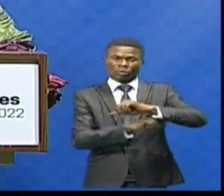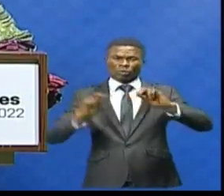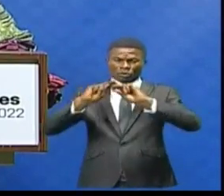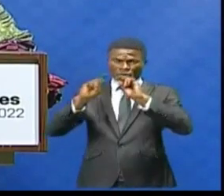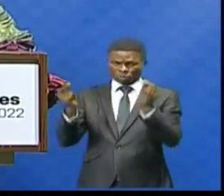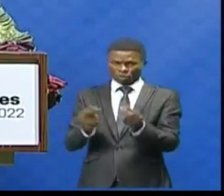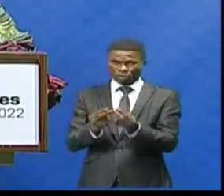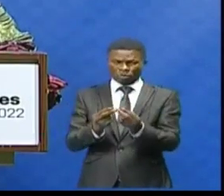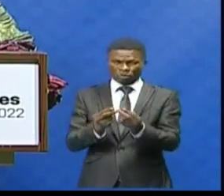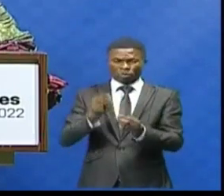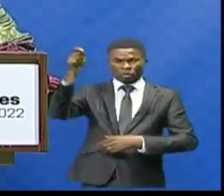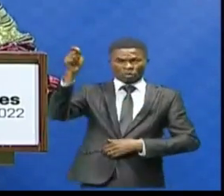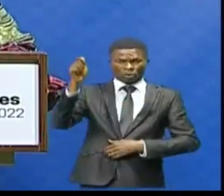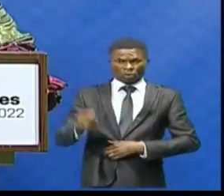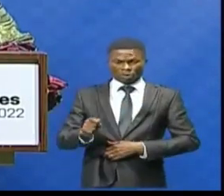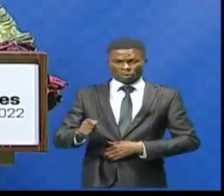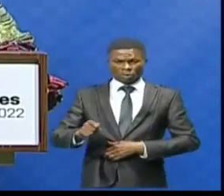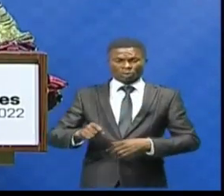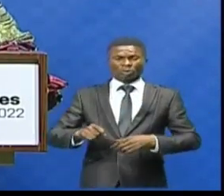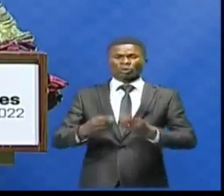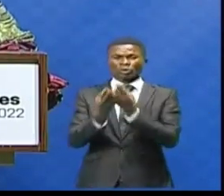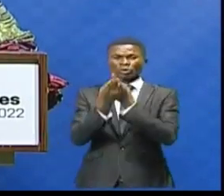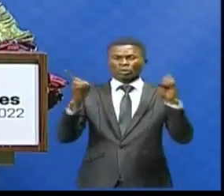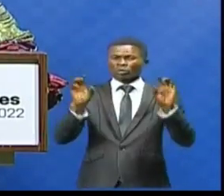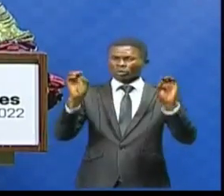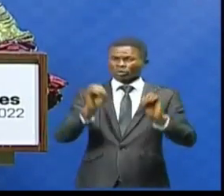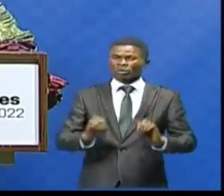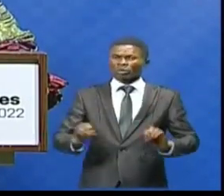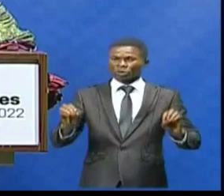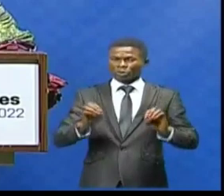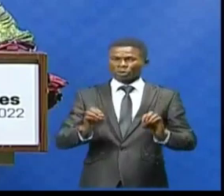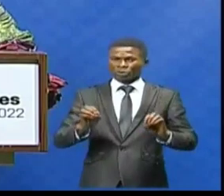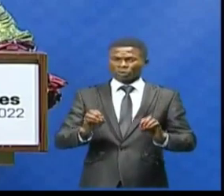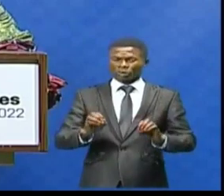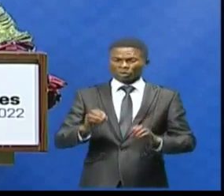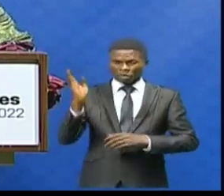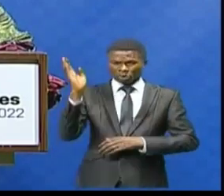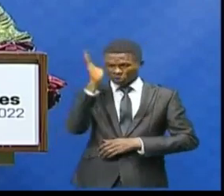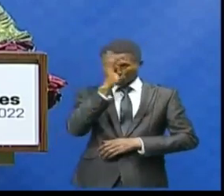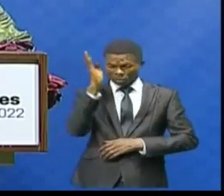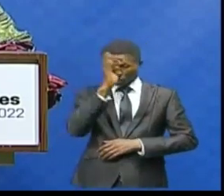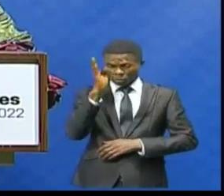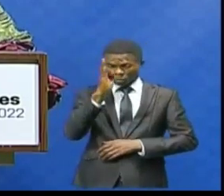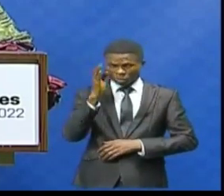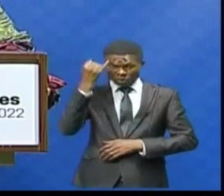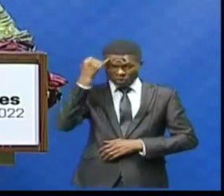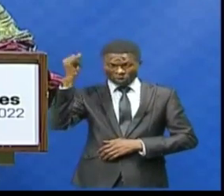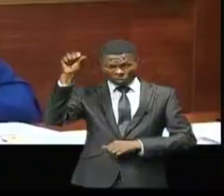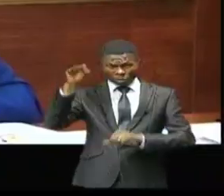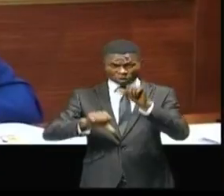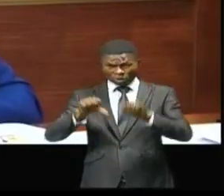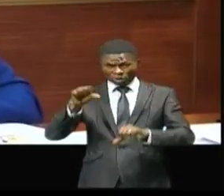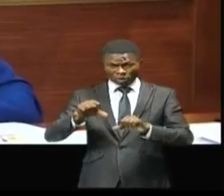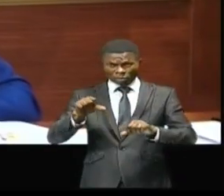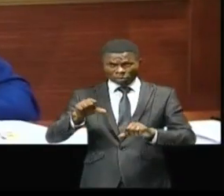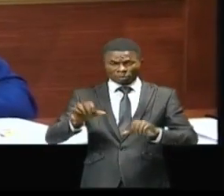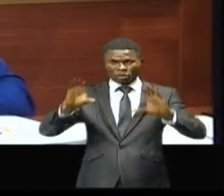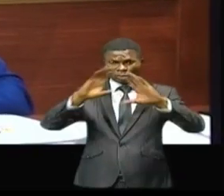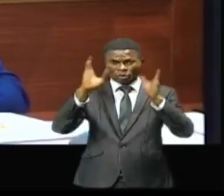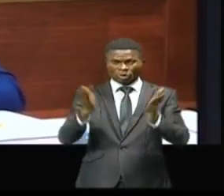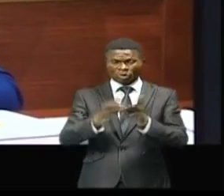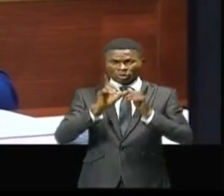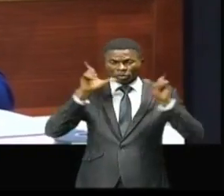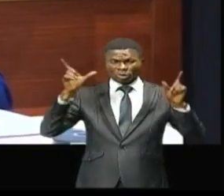et groupes armés anti-démocratiques qui vont toujours à l'encontre de l'idéal poursuivi par la communauté